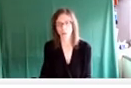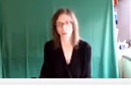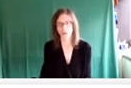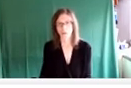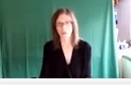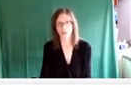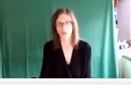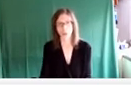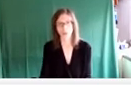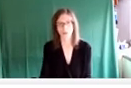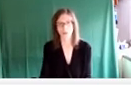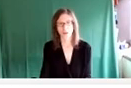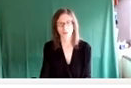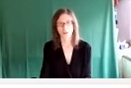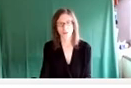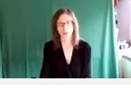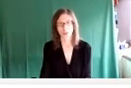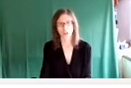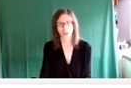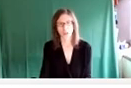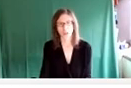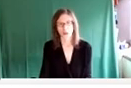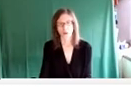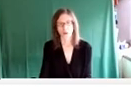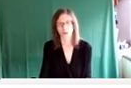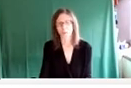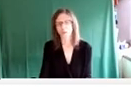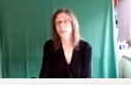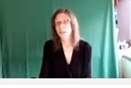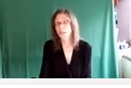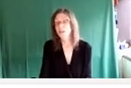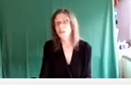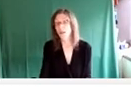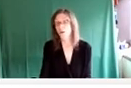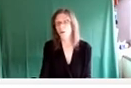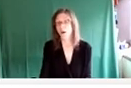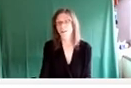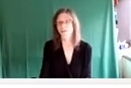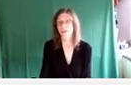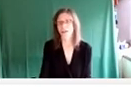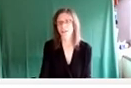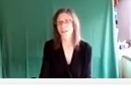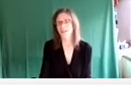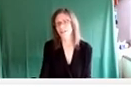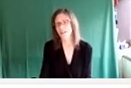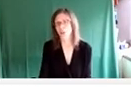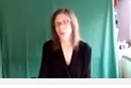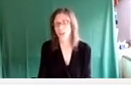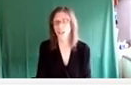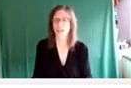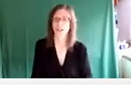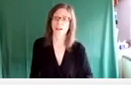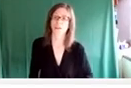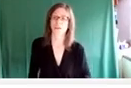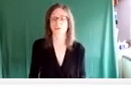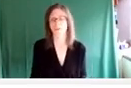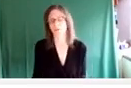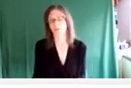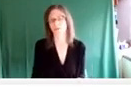tout cas, dans la présentation. Oui, qui disait qu'en effet, les données qui